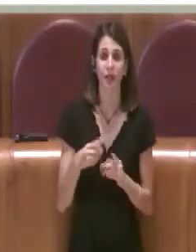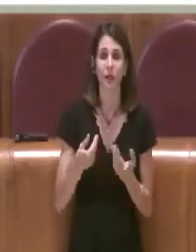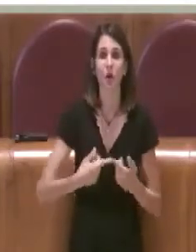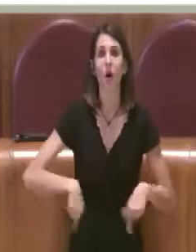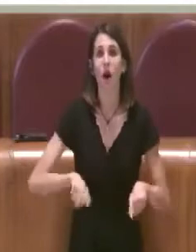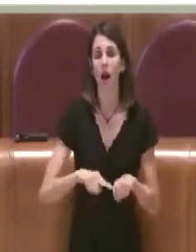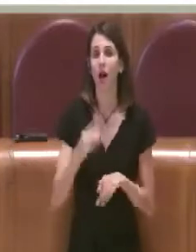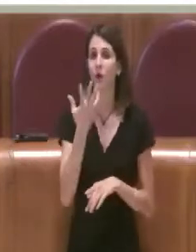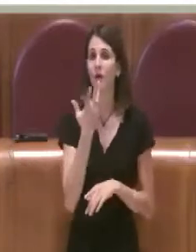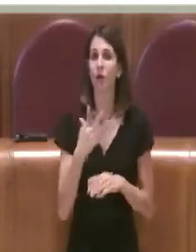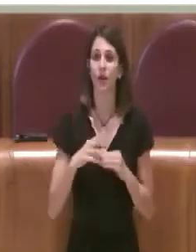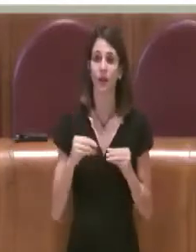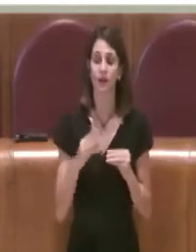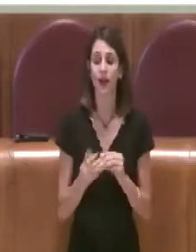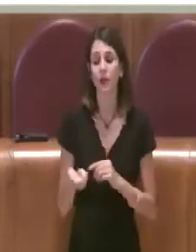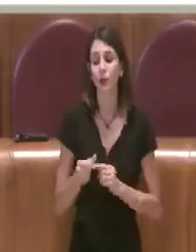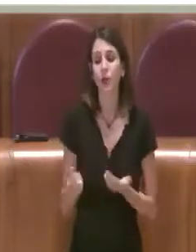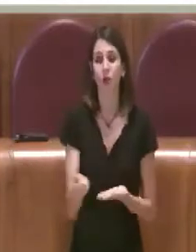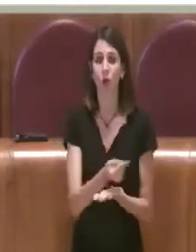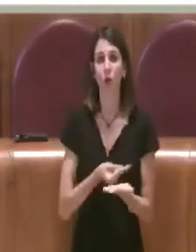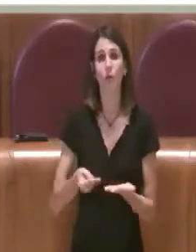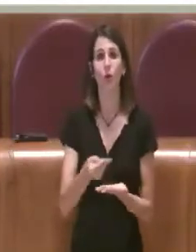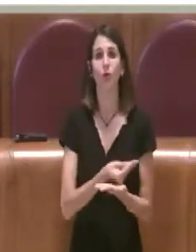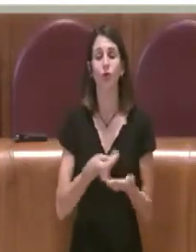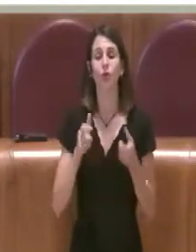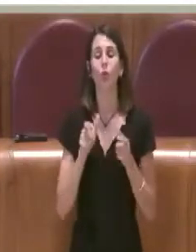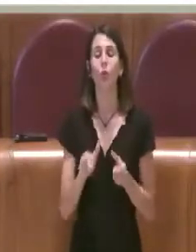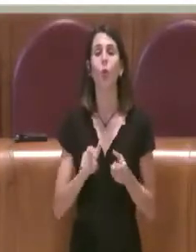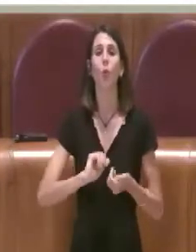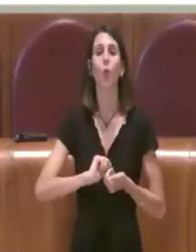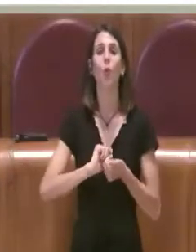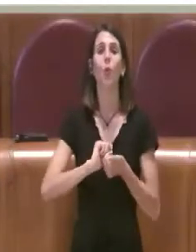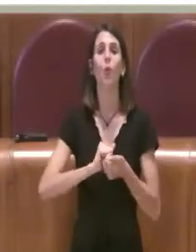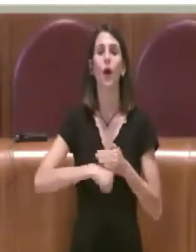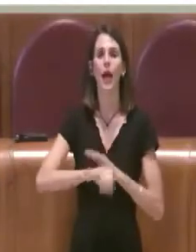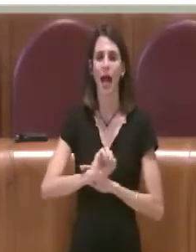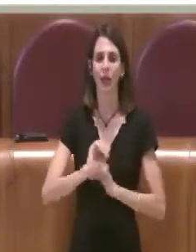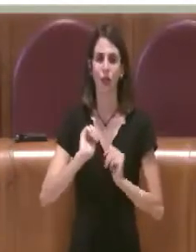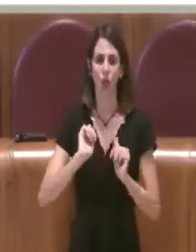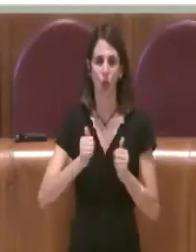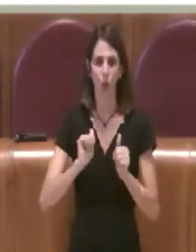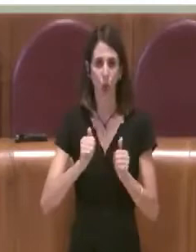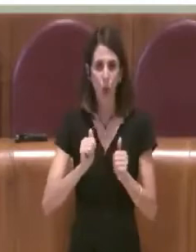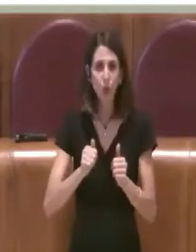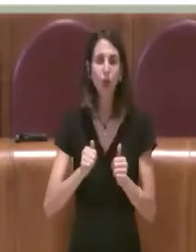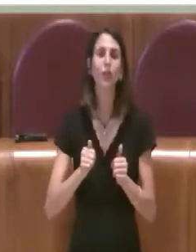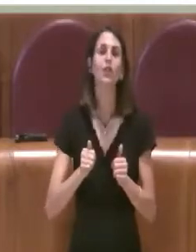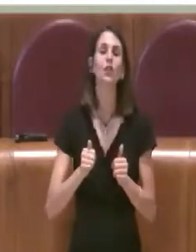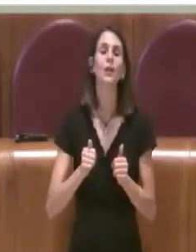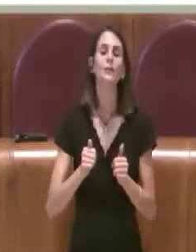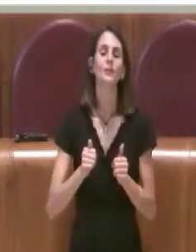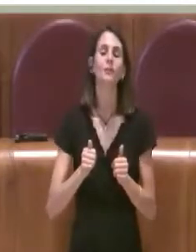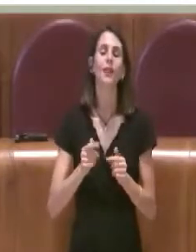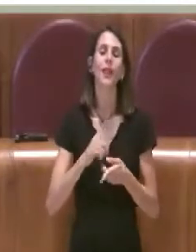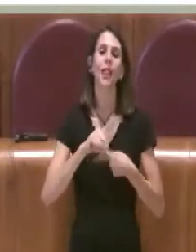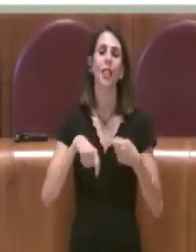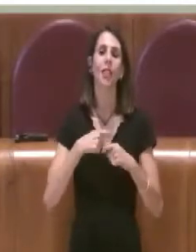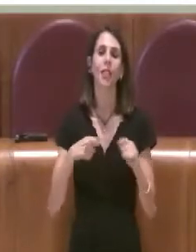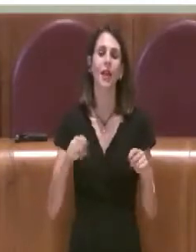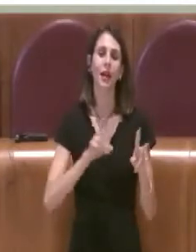appunto, perché un progetto dedicato al calcio a 11 è quello che Lega Nazionale Dilettanti e Real Testaccio